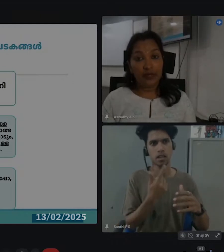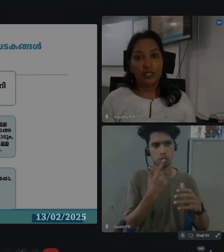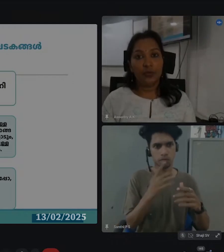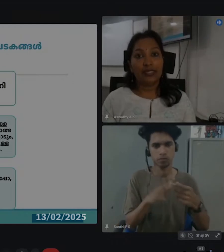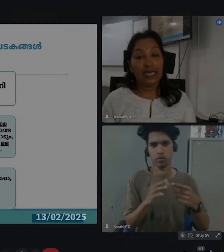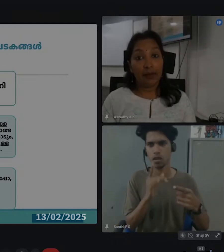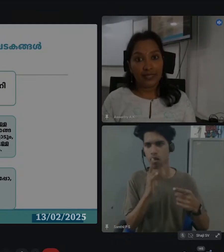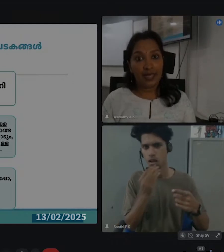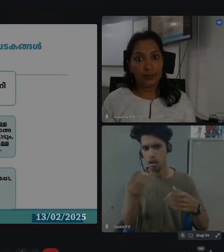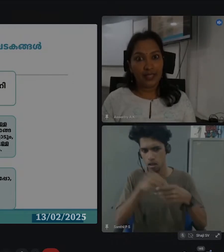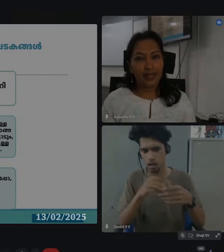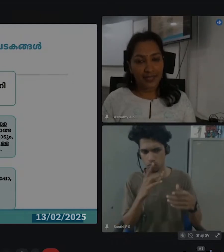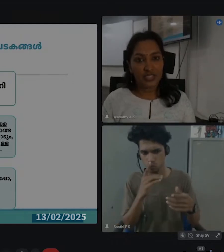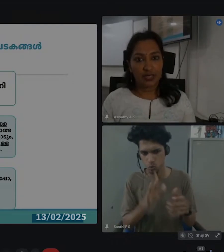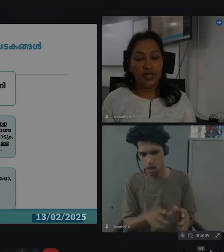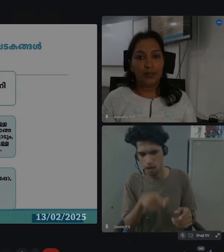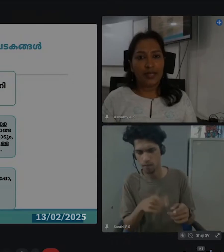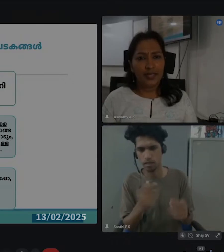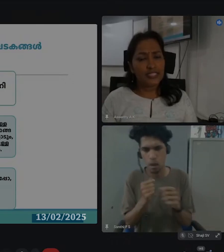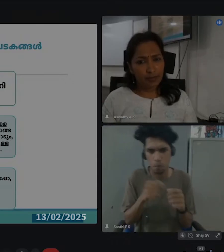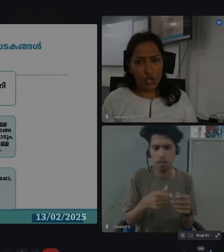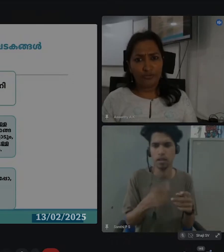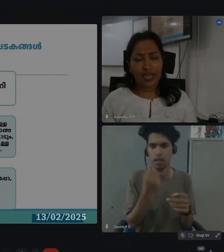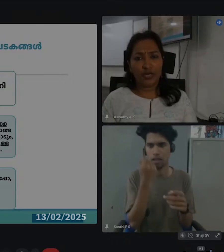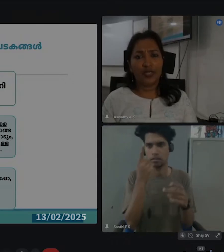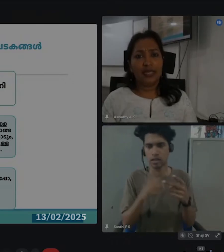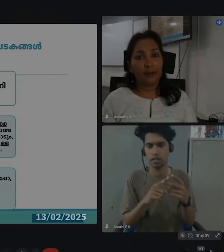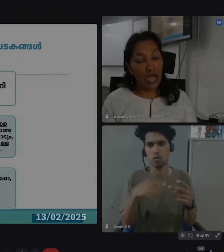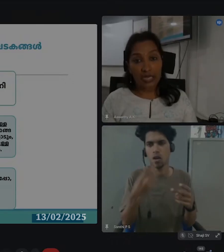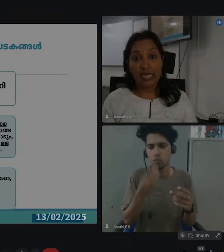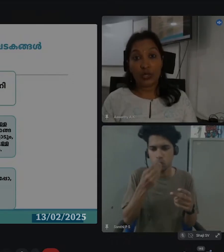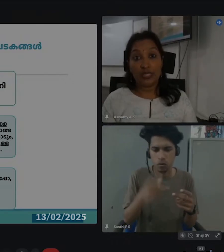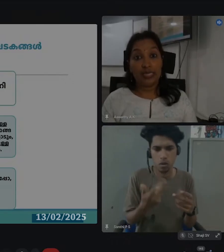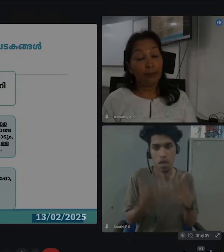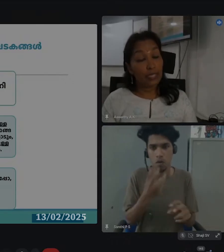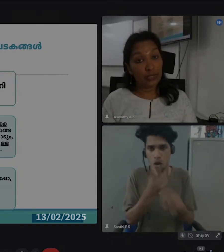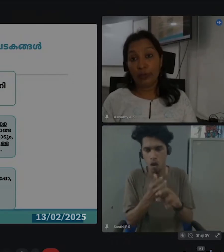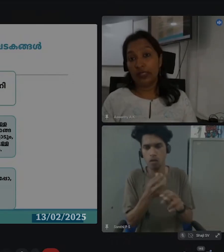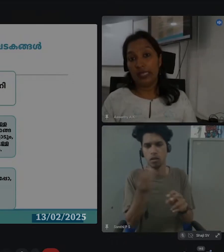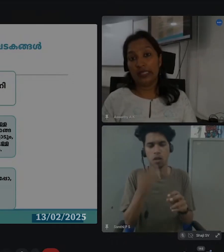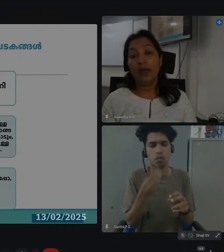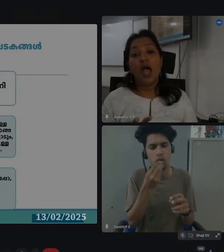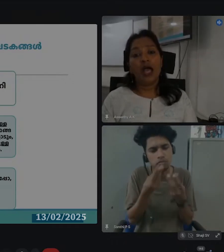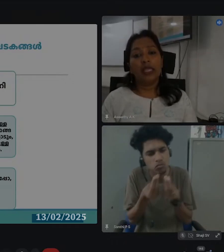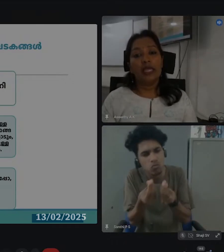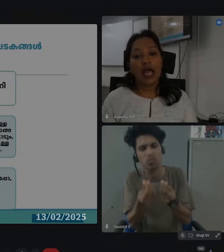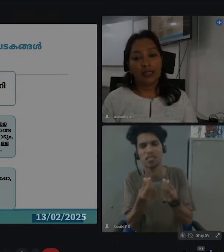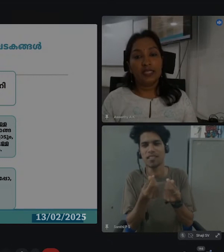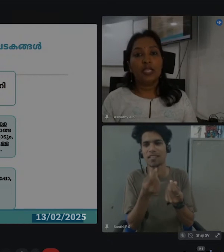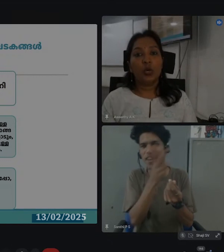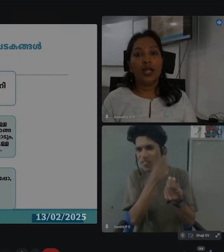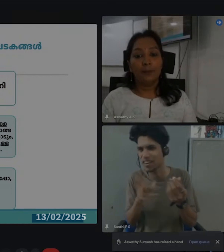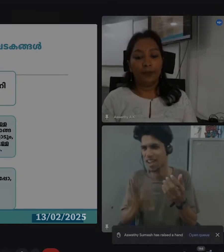താപനില, അതുപോലെ തന്നെ ആ പദാർത്ഥം എന്താ ടെക്സ്ചർ, നമ്മൾ കഴിക്കുന്ന ചിലപ്പോൾ സോഫ്റ്റ് ആയിട്ടുള്ളതായിരിക്കാം, ഹാർഡ് ആയിട്ടുള്ളതായിരിക്കാം, പരുപരിപ്പുള്ളതായിരിക്കാം. അങ്ങനെ